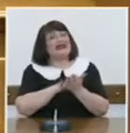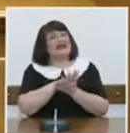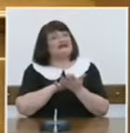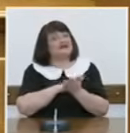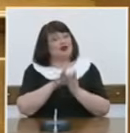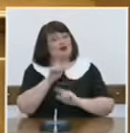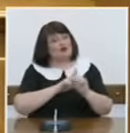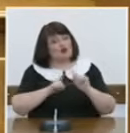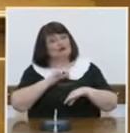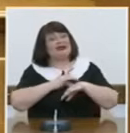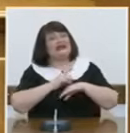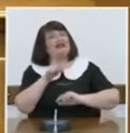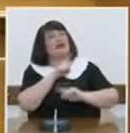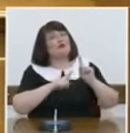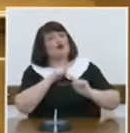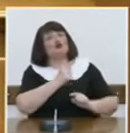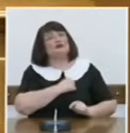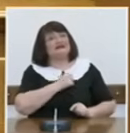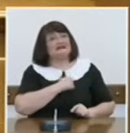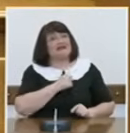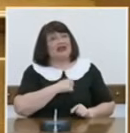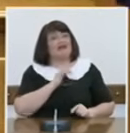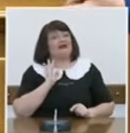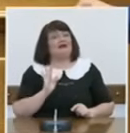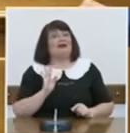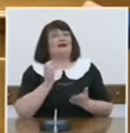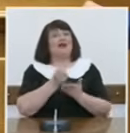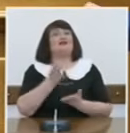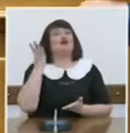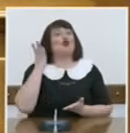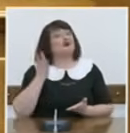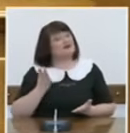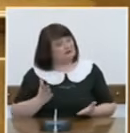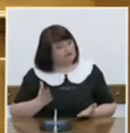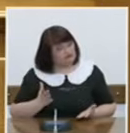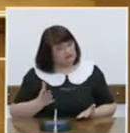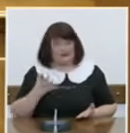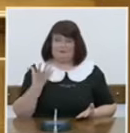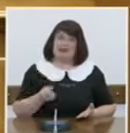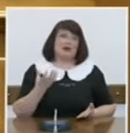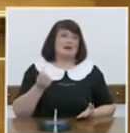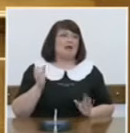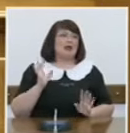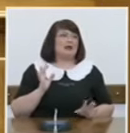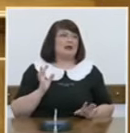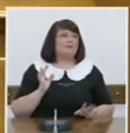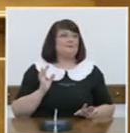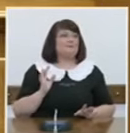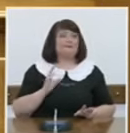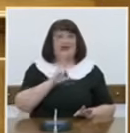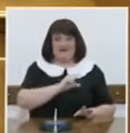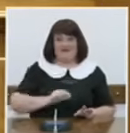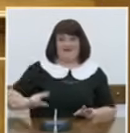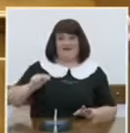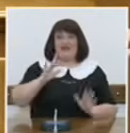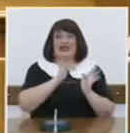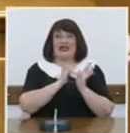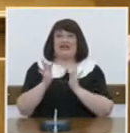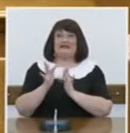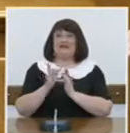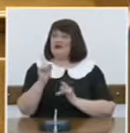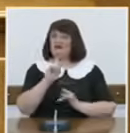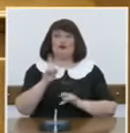και κυρίως για εκείνους που είναι λάτρεις αξιολογήσεως όπως ο κύριος Μητσοτάκης. Και φυσικά δεν είναι όλοι οι ίδιοι χριστιανοί, ούτε το ίδιο